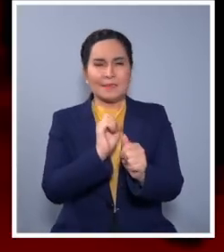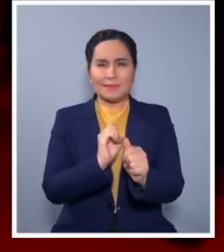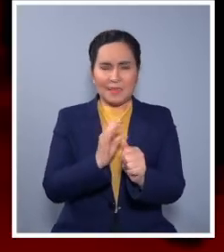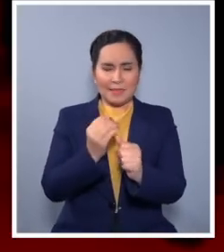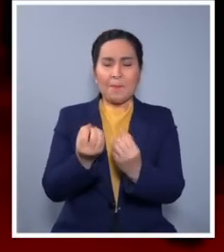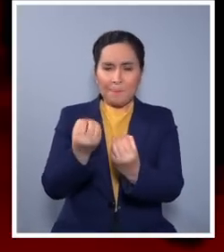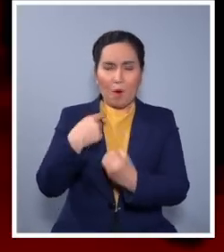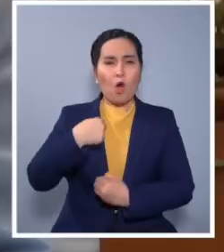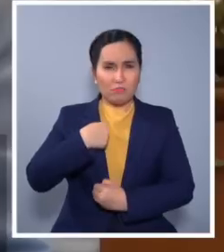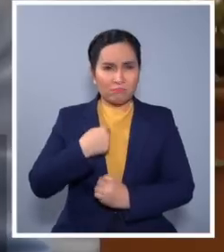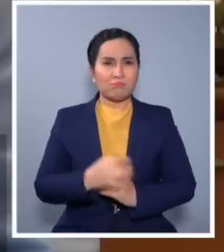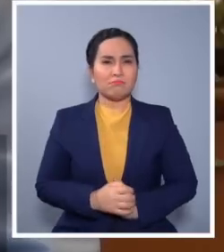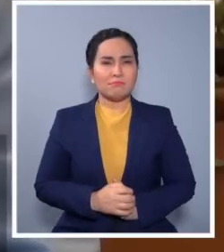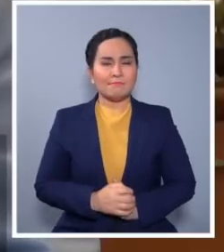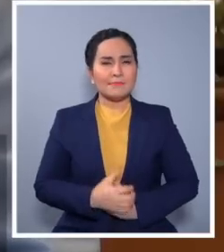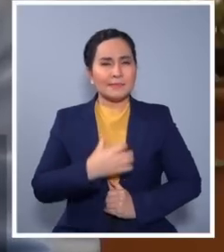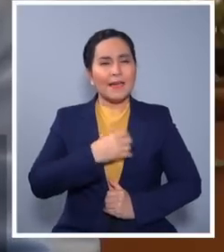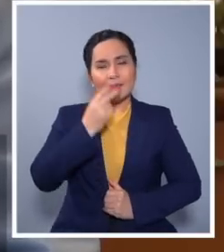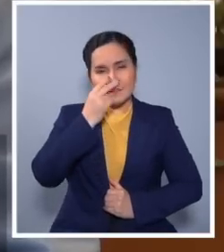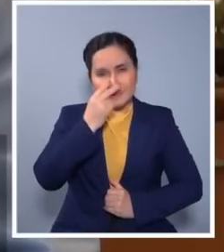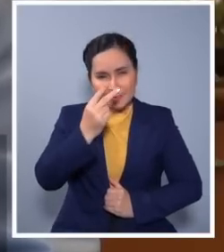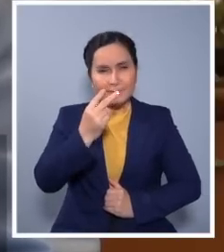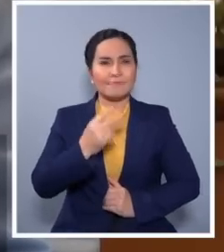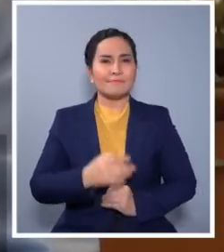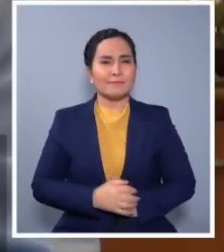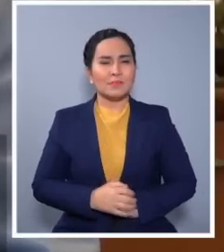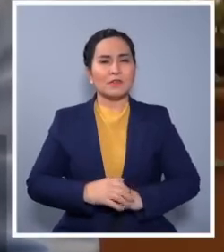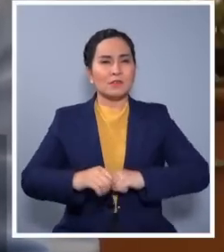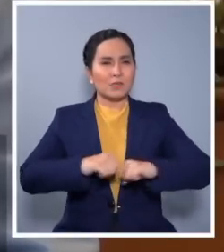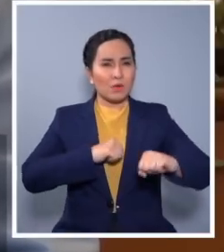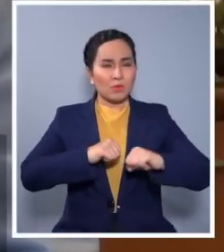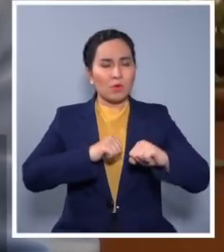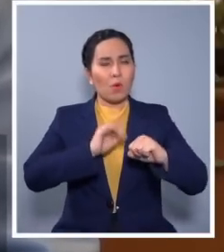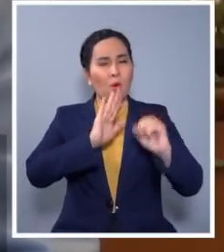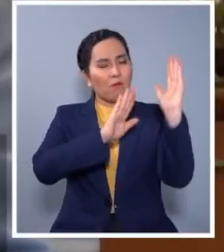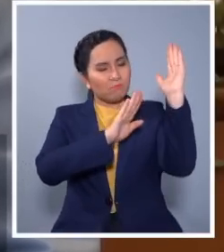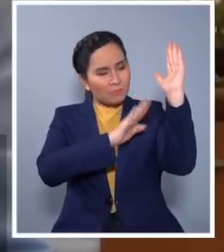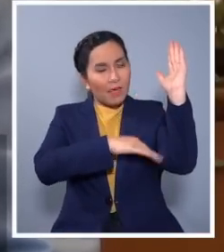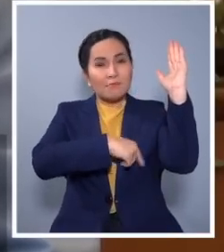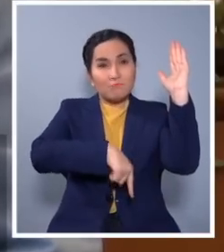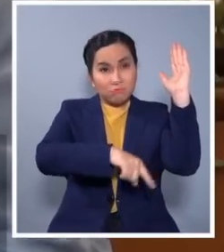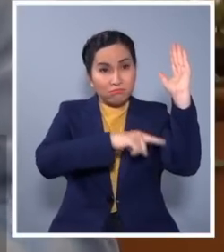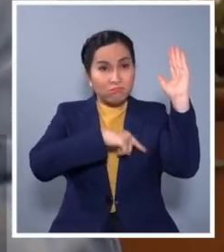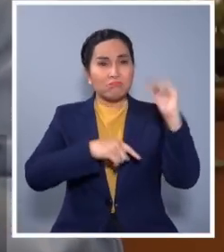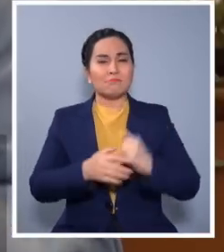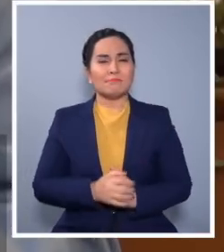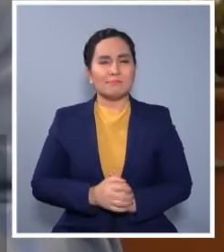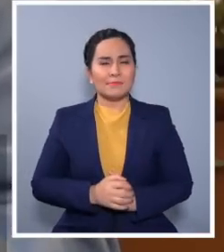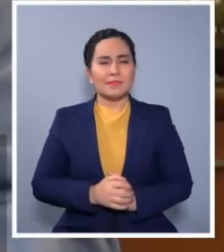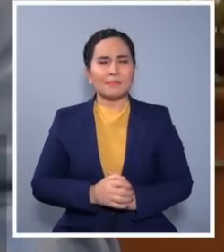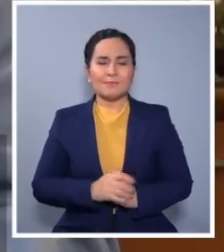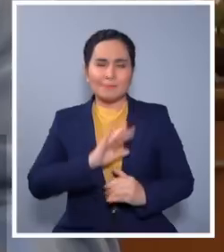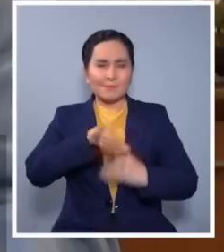ตกับผมว่าท่านอยากเห็นเยาวชนในภาคใต้เนี่ยเป็นเพื่อน